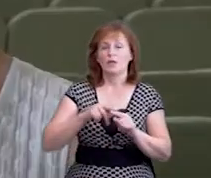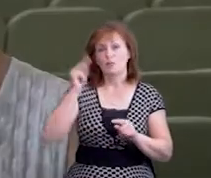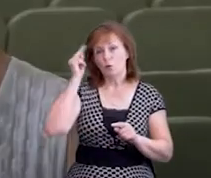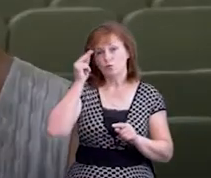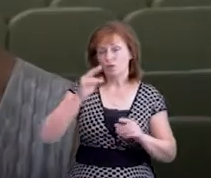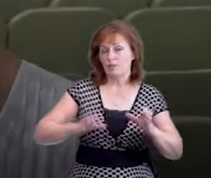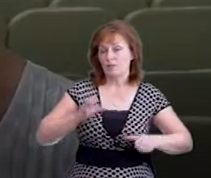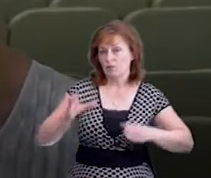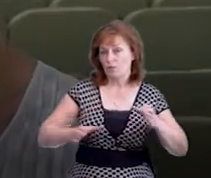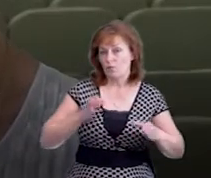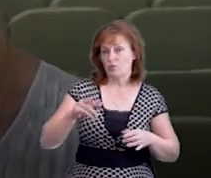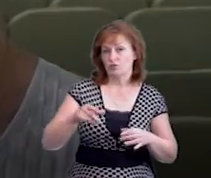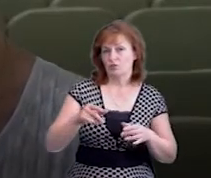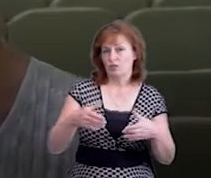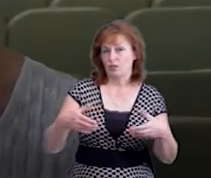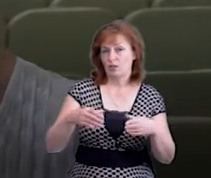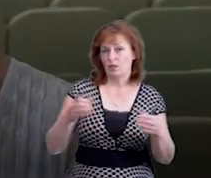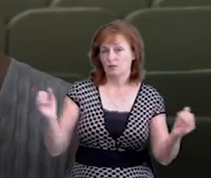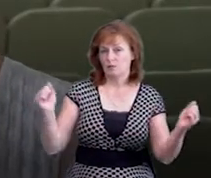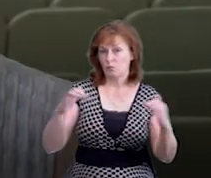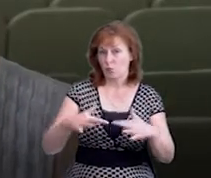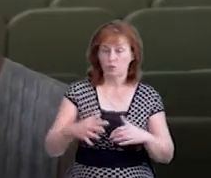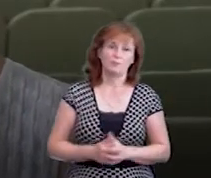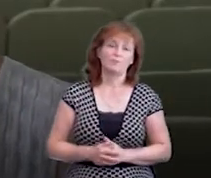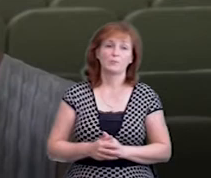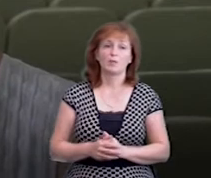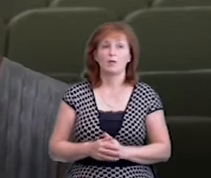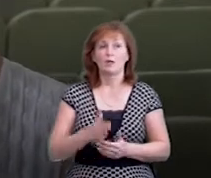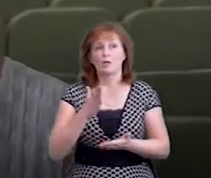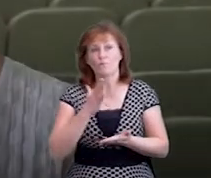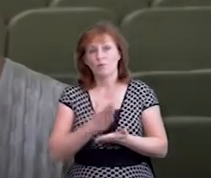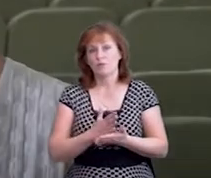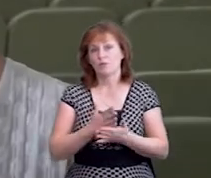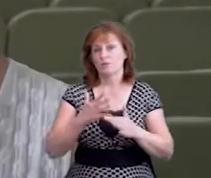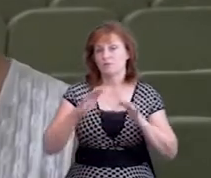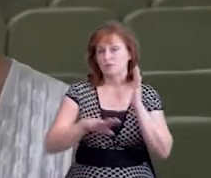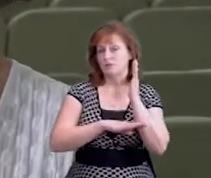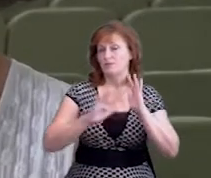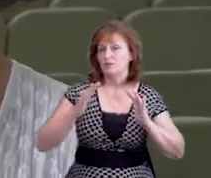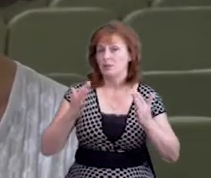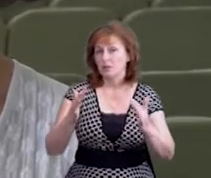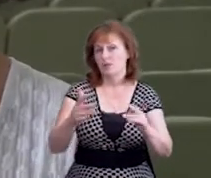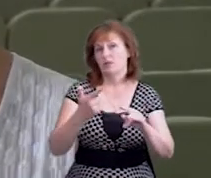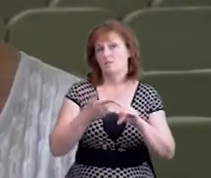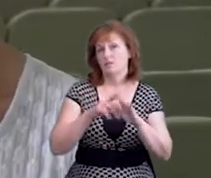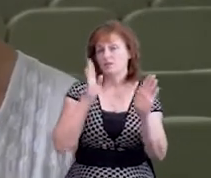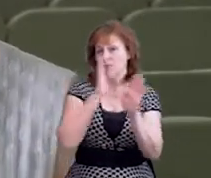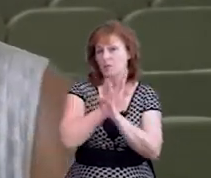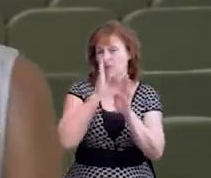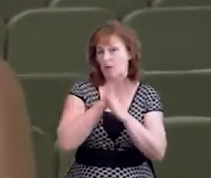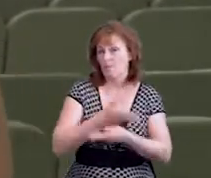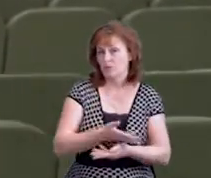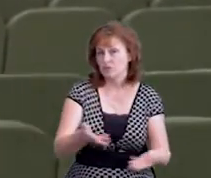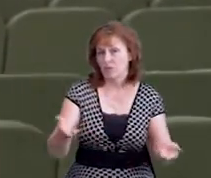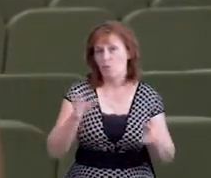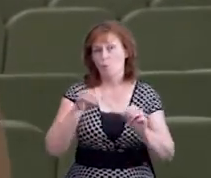За природу, звісно, за Мар'їнгай, коли там є дерев'я, є відкрите пространство, де дійсно